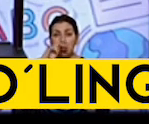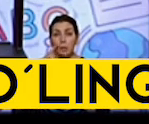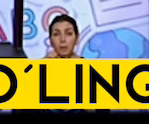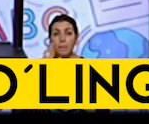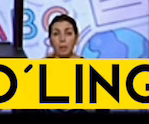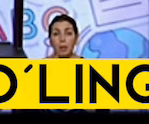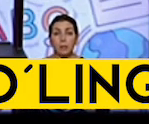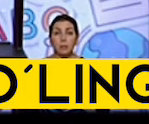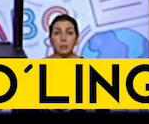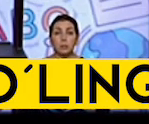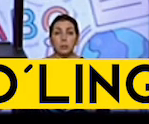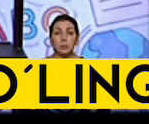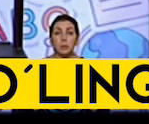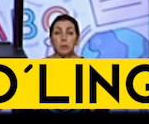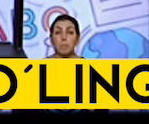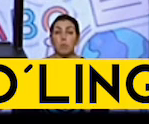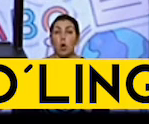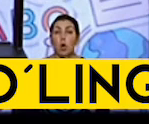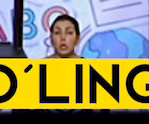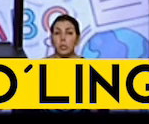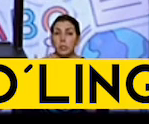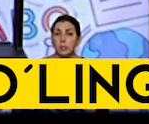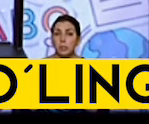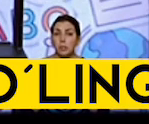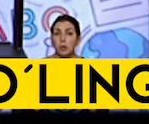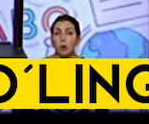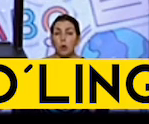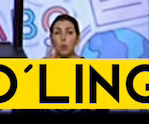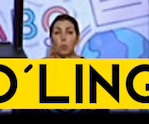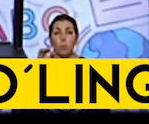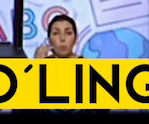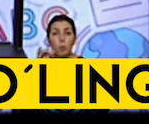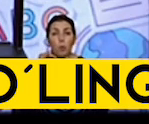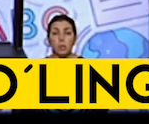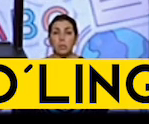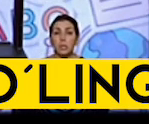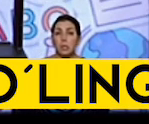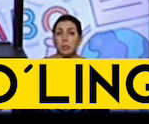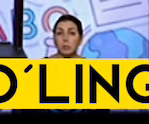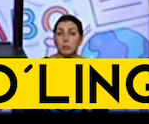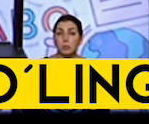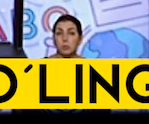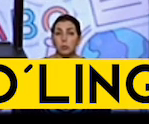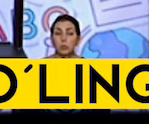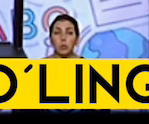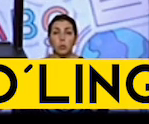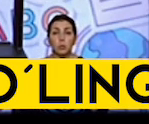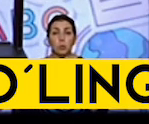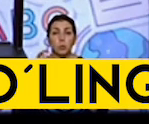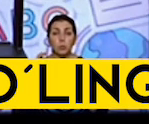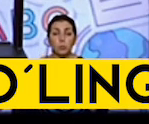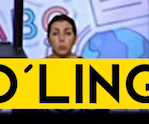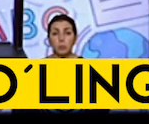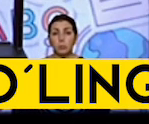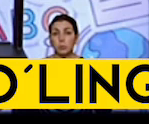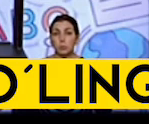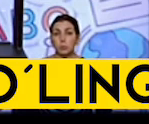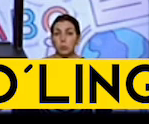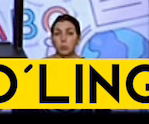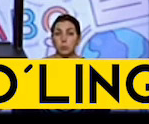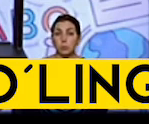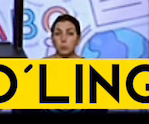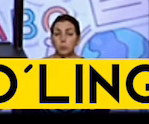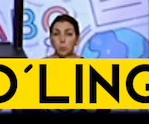davlatni sharofatidan, uning boyligiga boylik, moliga mol, yeriga yer, oltin kumushining hisobi yo'q